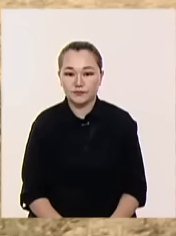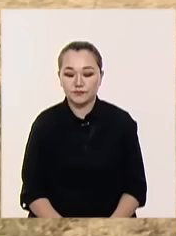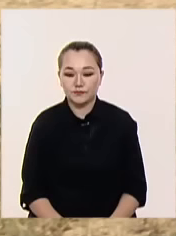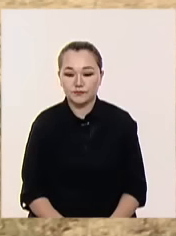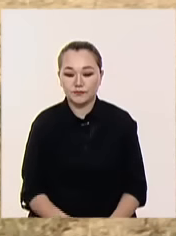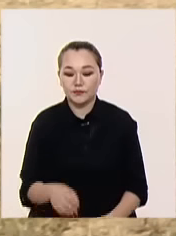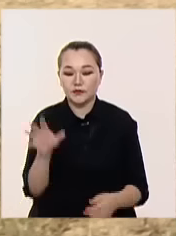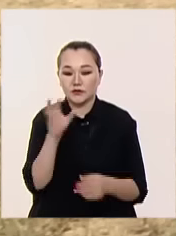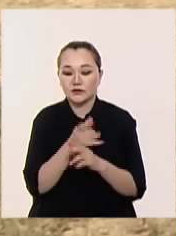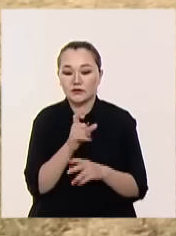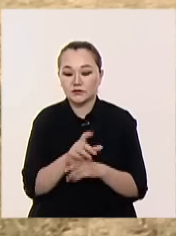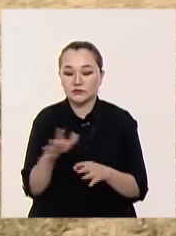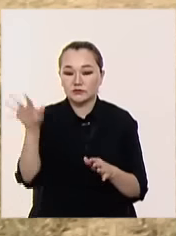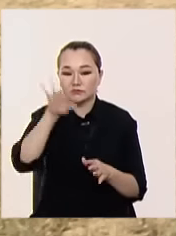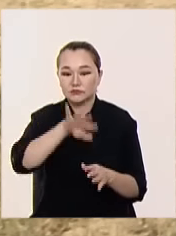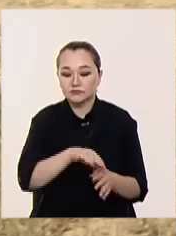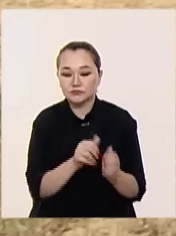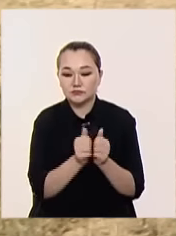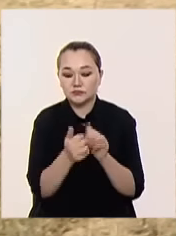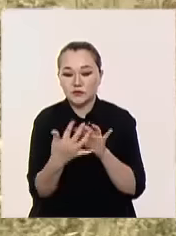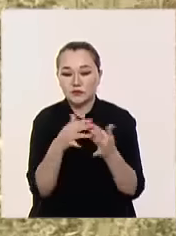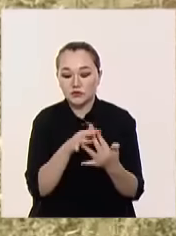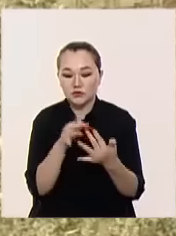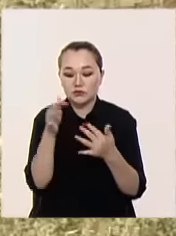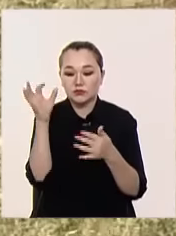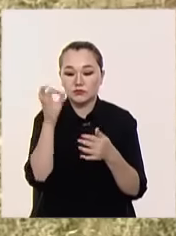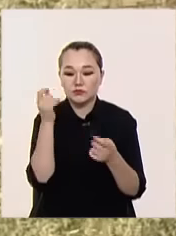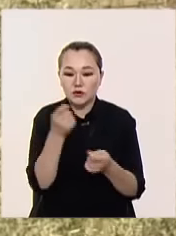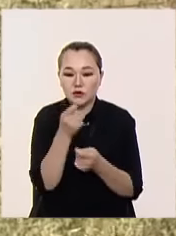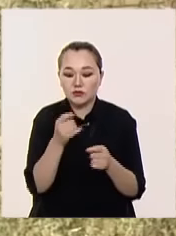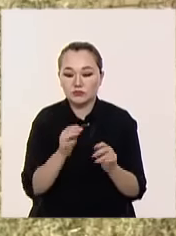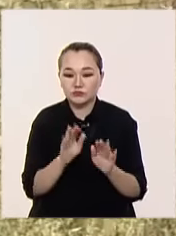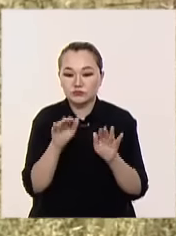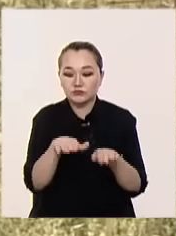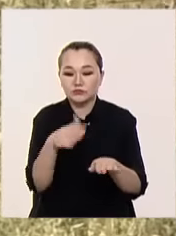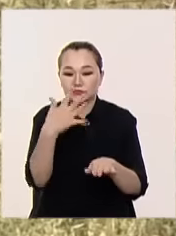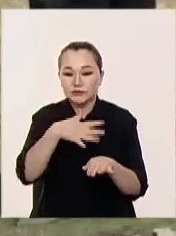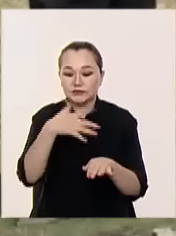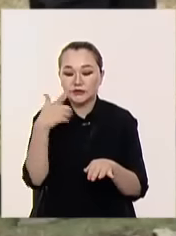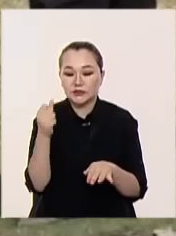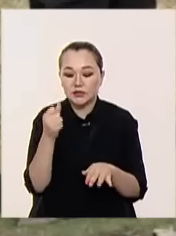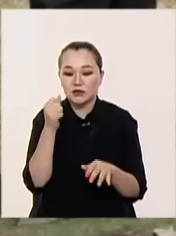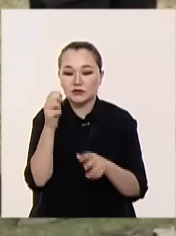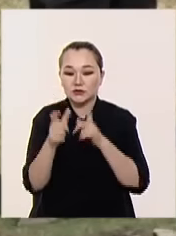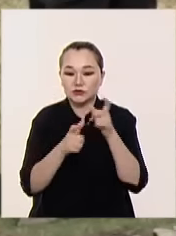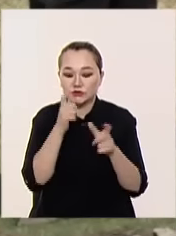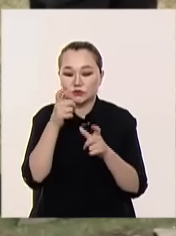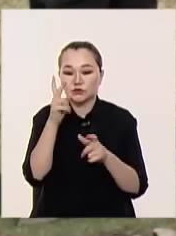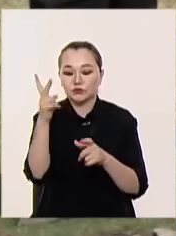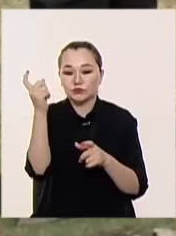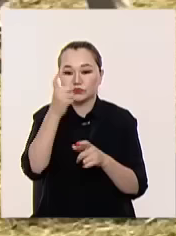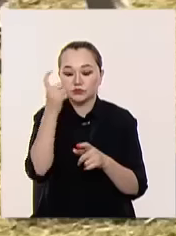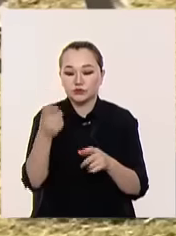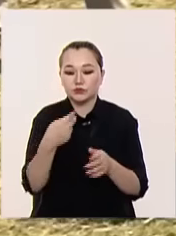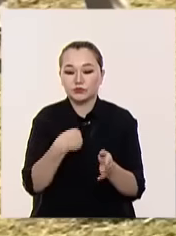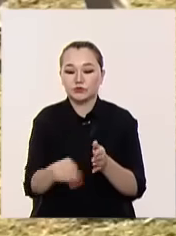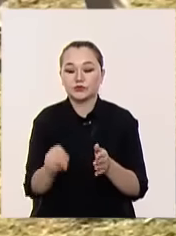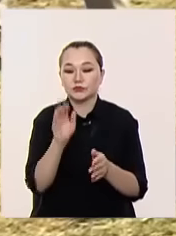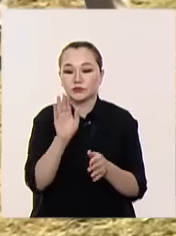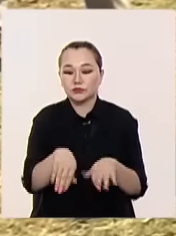Тау баурайына іргелес жатқан ауылдың онсызда азынаулақ жайылымының 50 гектарға жуық жерін жырымдап, жекенің уысына кеткеніне жұртшылық